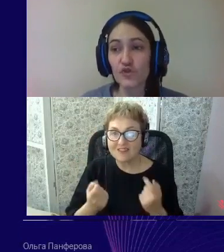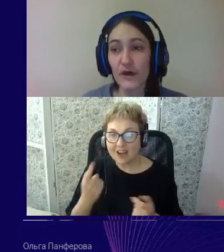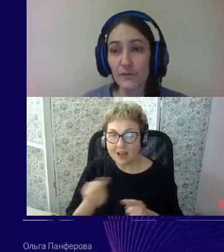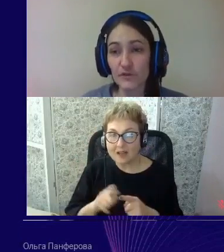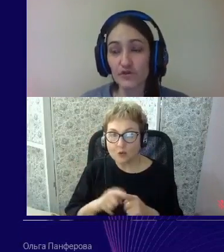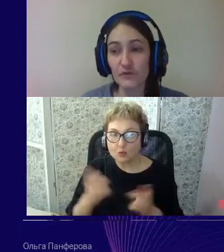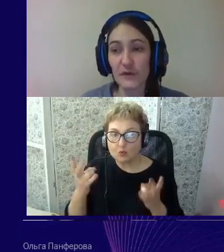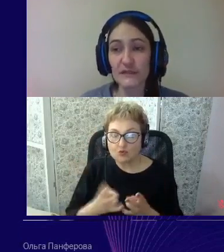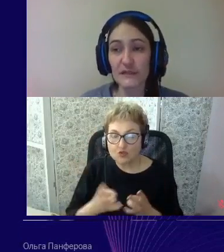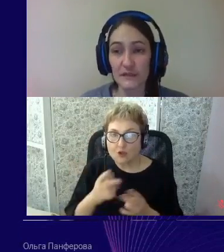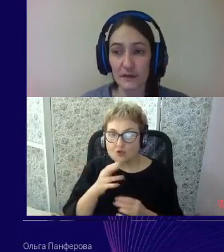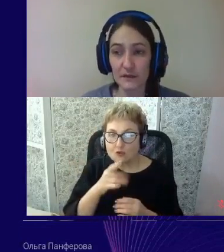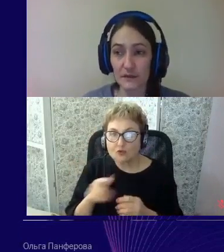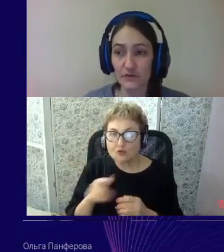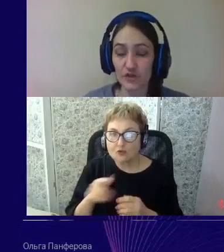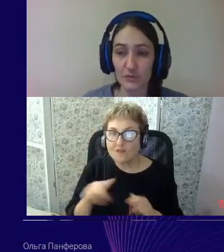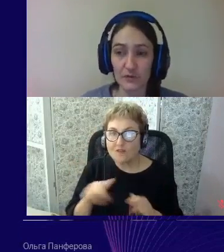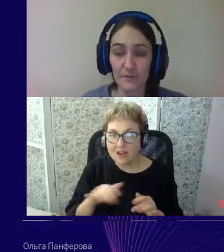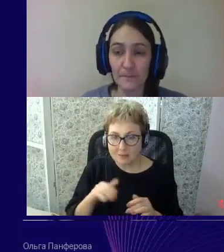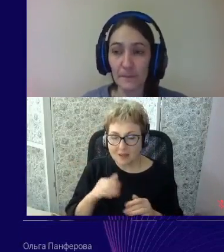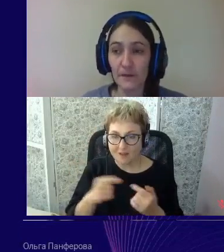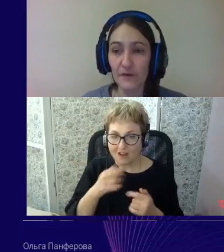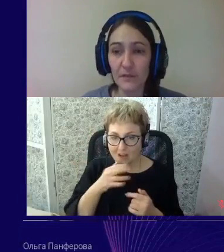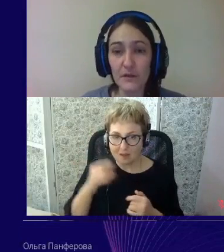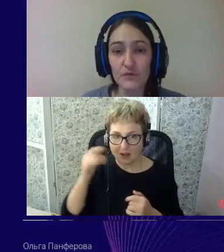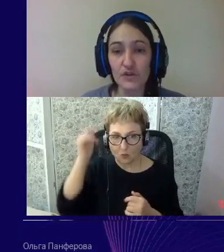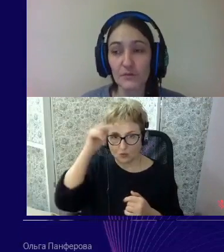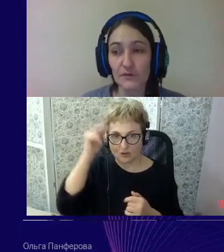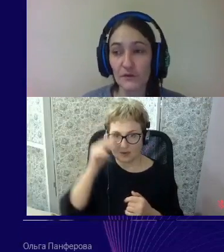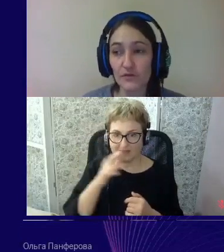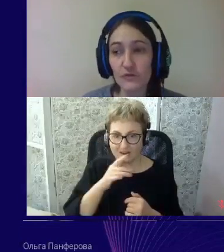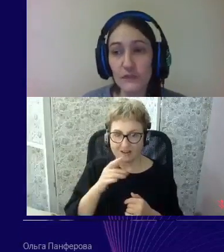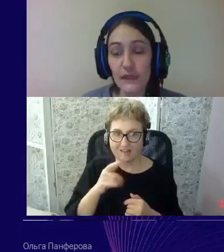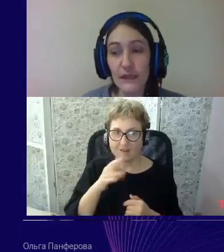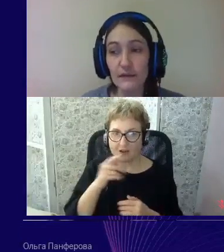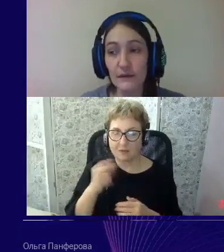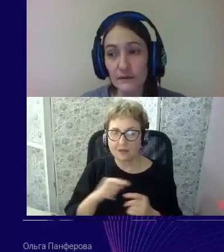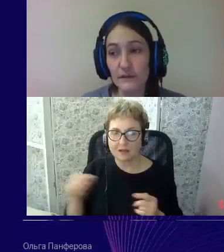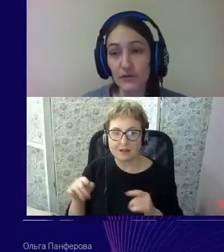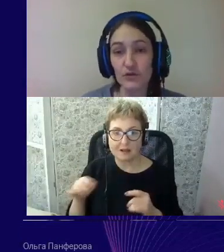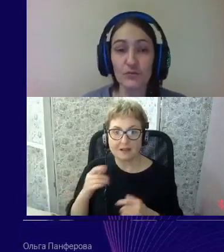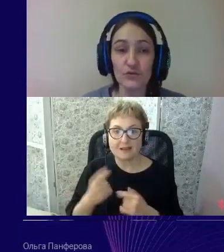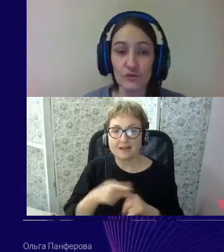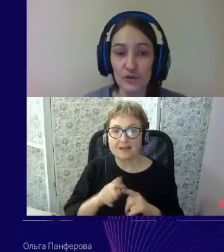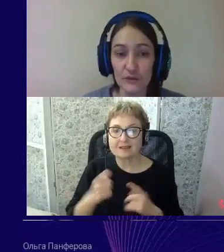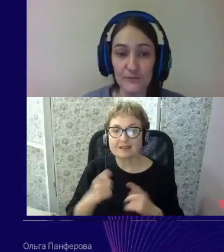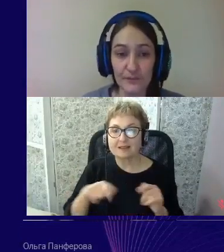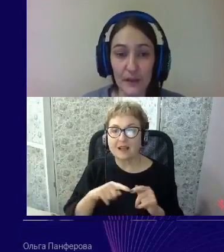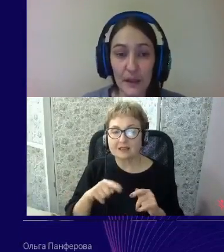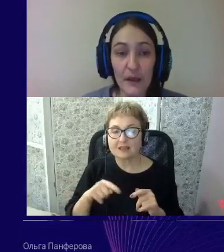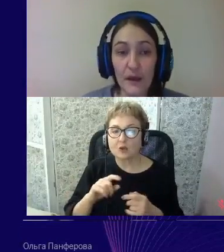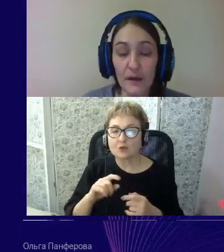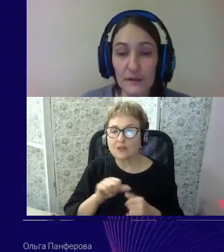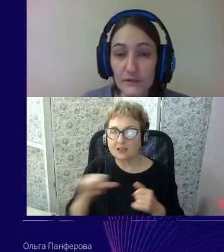эту нуждаемость уже в процессе организации учебного времени, учебного ресурса, и это создает особую